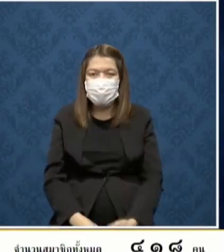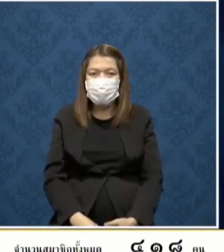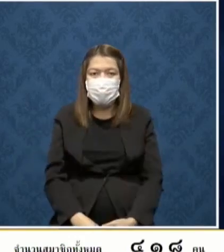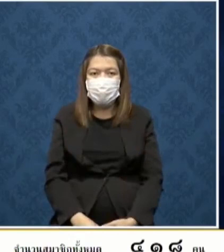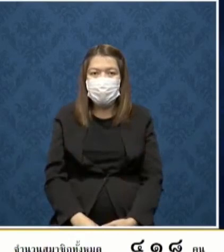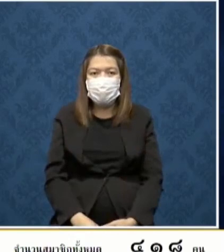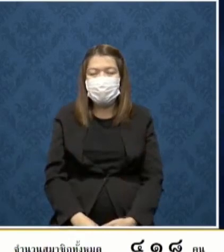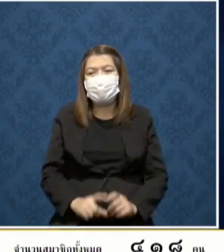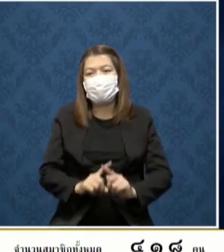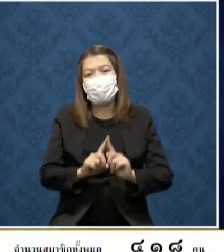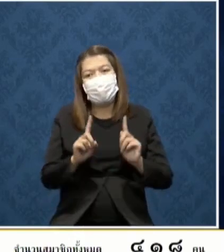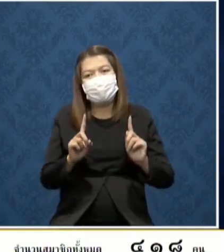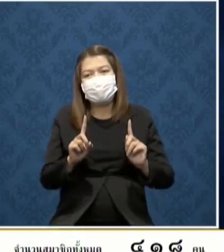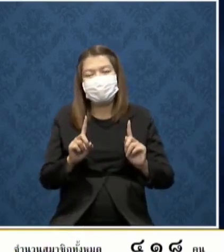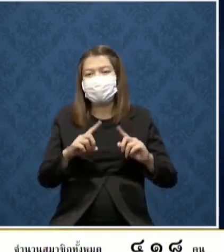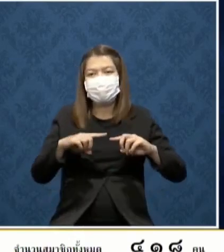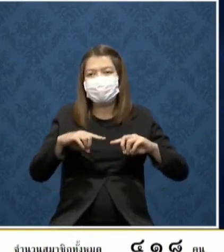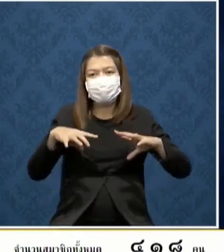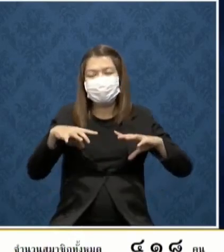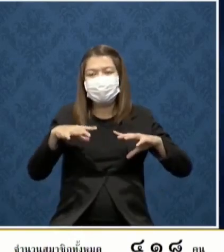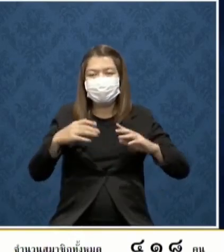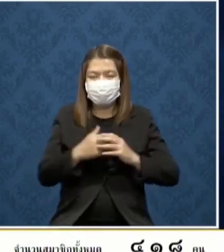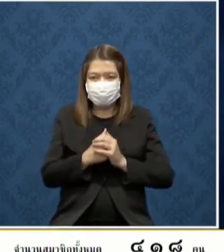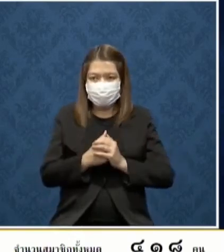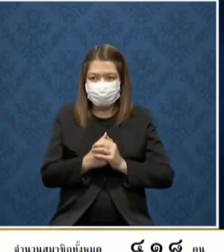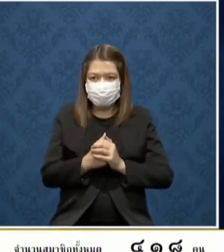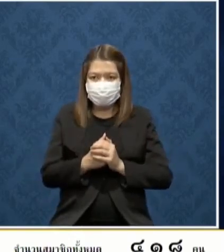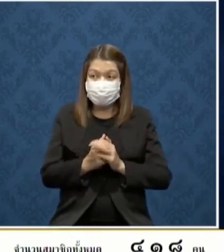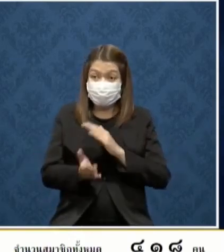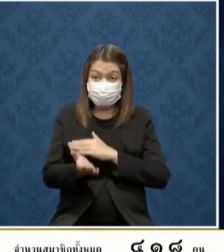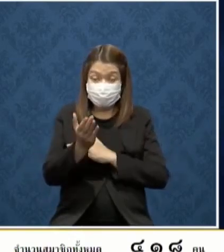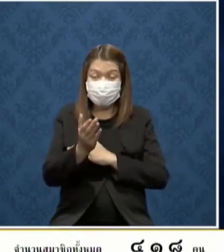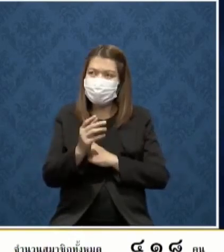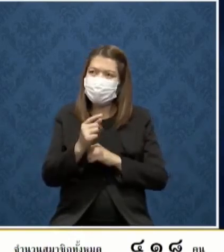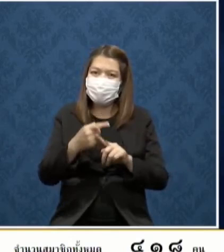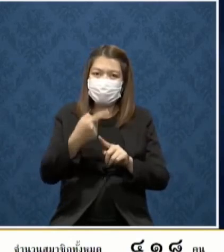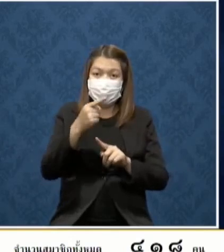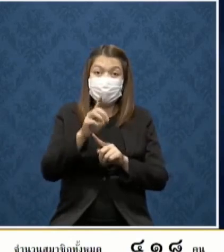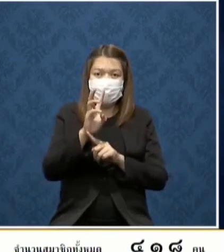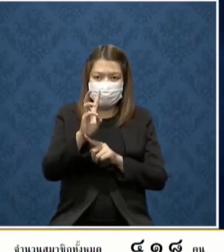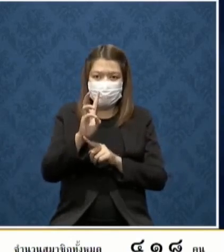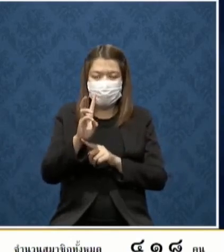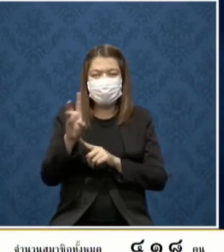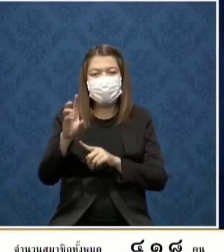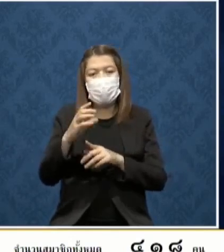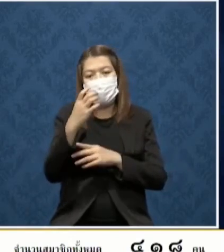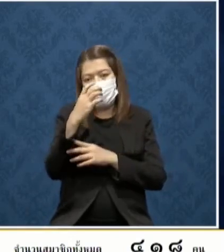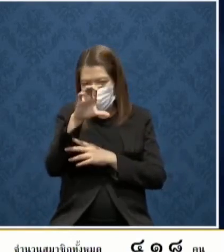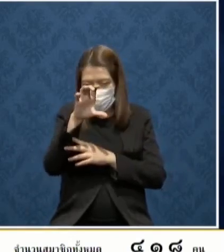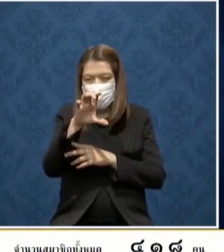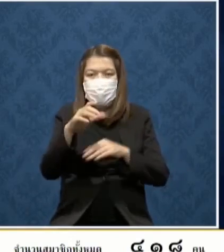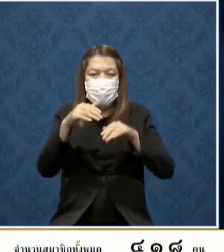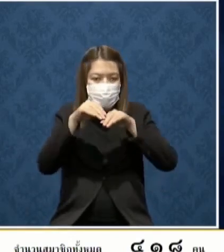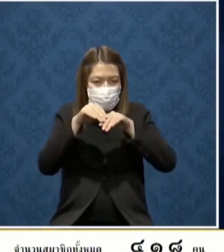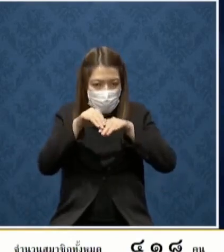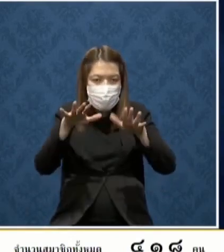แต่เกมพลกัต้ประทาน เพรวันย่ขึ้น ใน signal 6 มกราคมCSLA เขาออกมาโสต์อีกรอบหนึคร